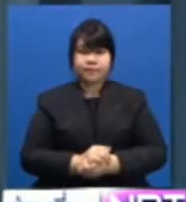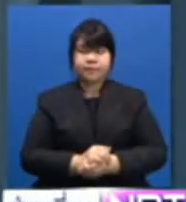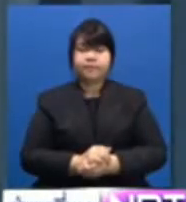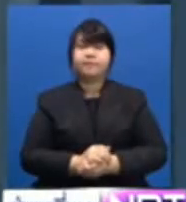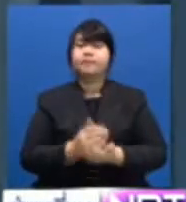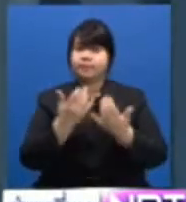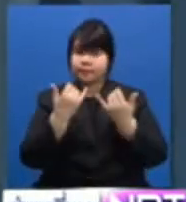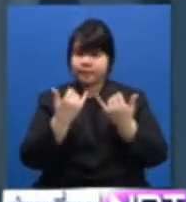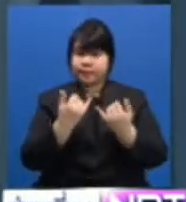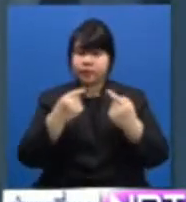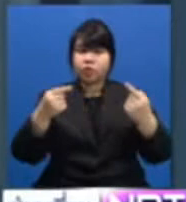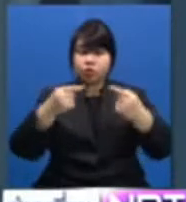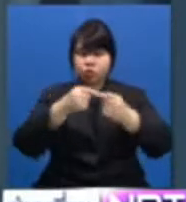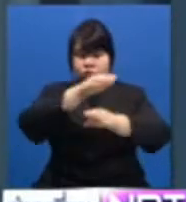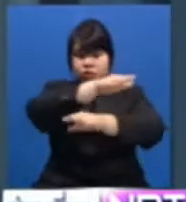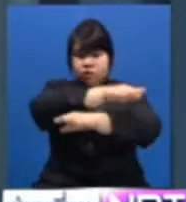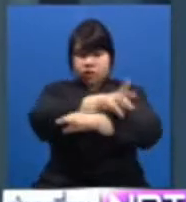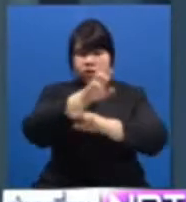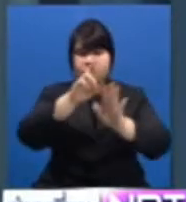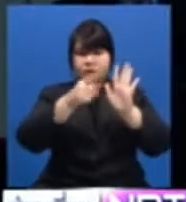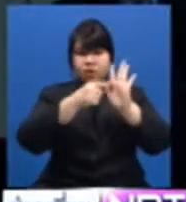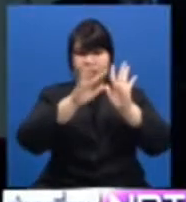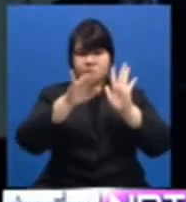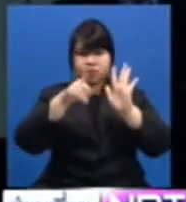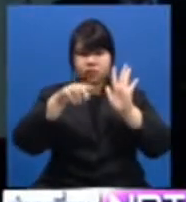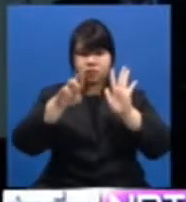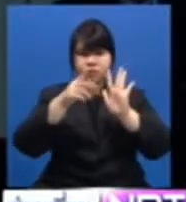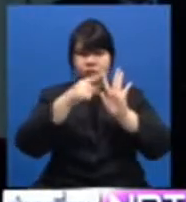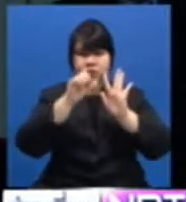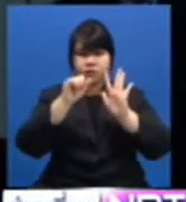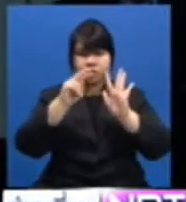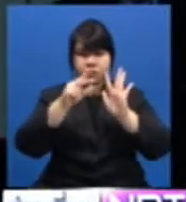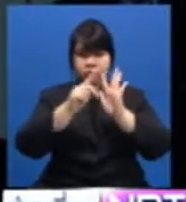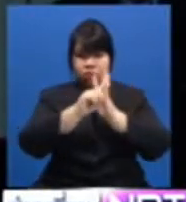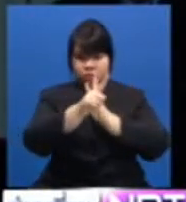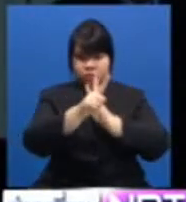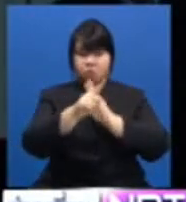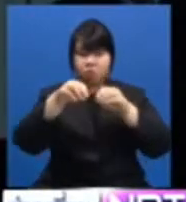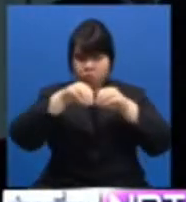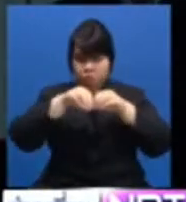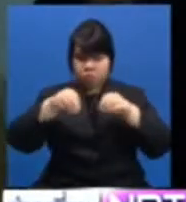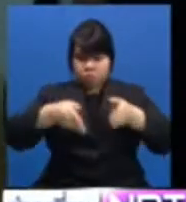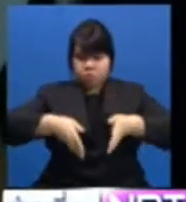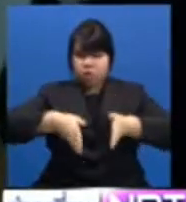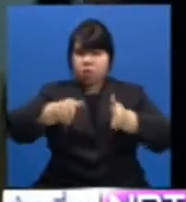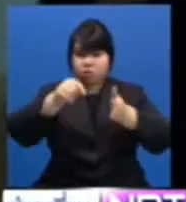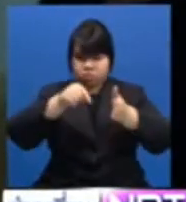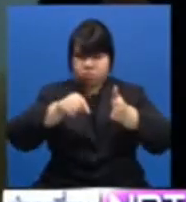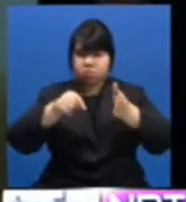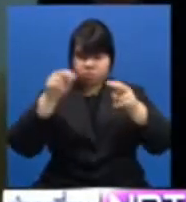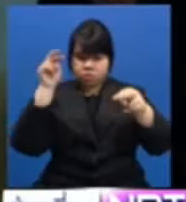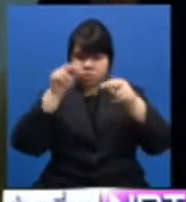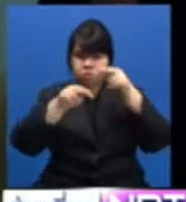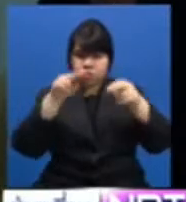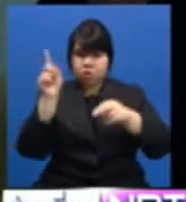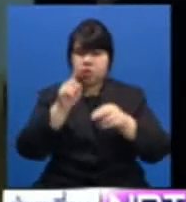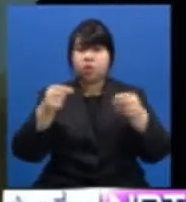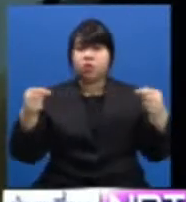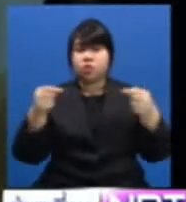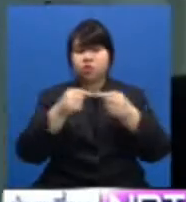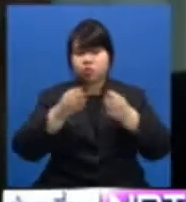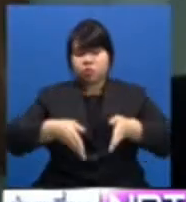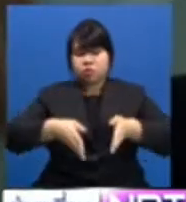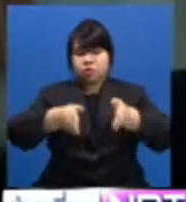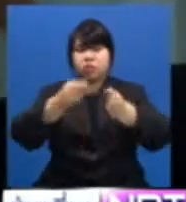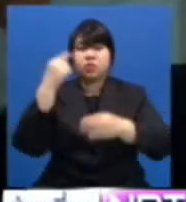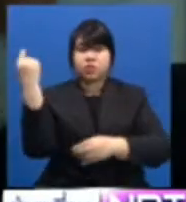ย่านราชประสงค์ระยะทาง220เมตรเป็นถนนที่ถูกจับตามองเพราะเป็นเส้นทางท่องเที่ยวของกรุงเทพมหาน